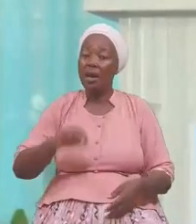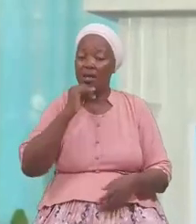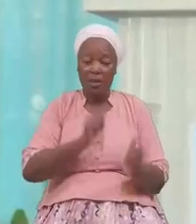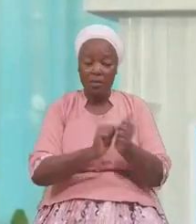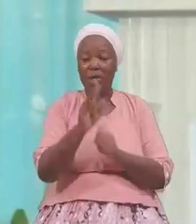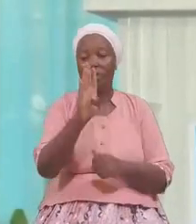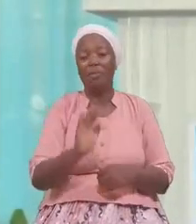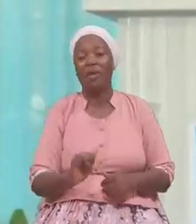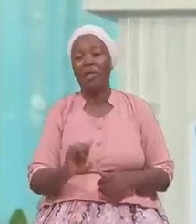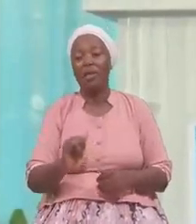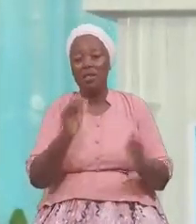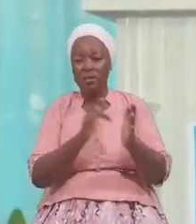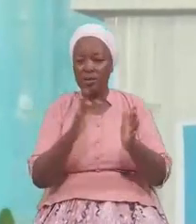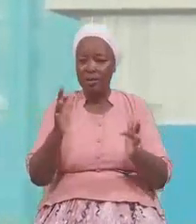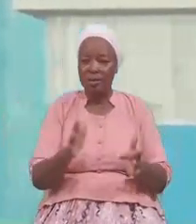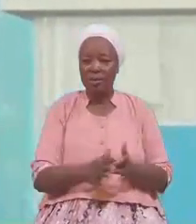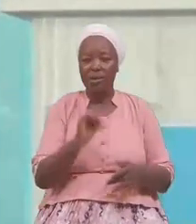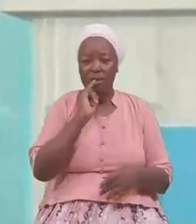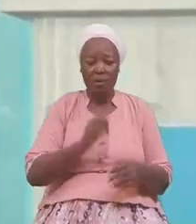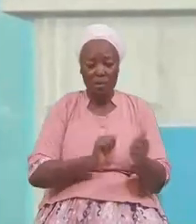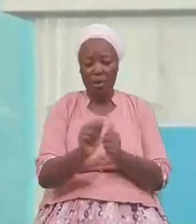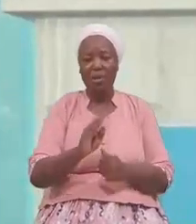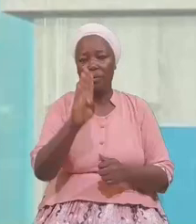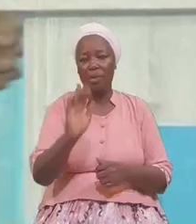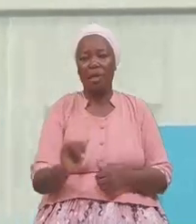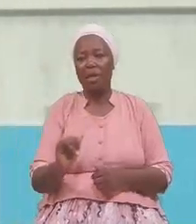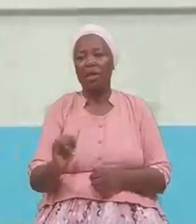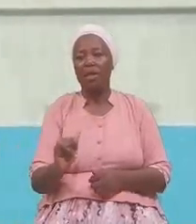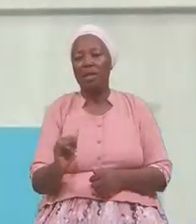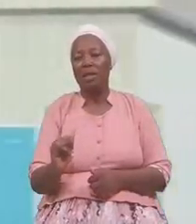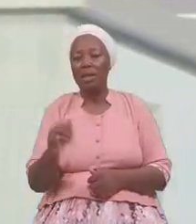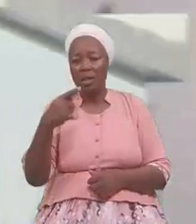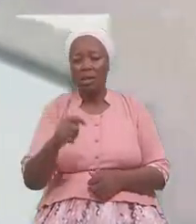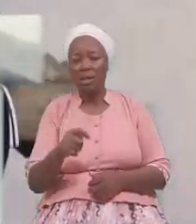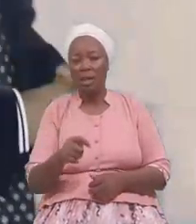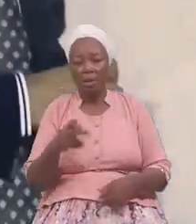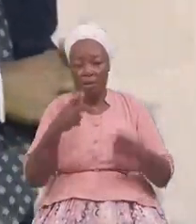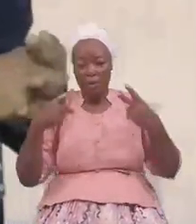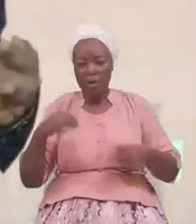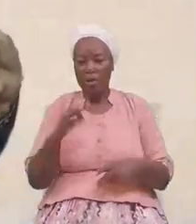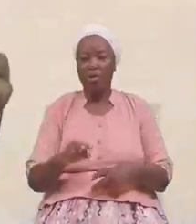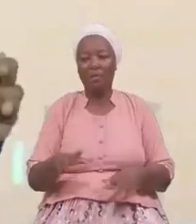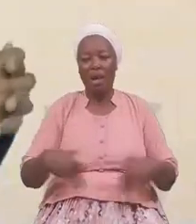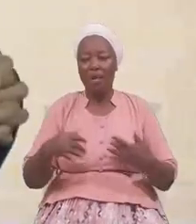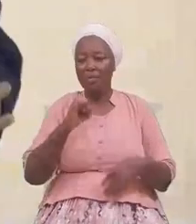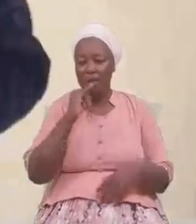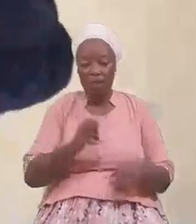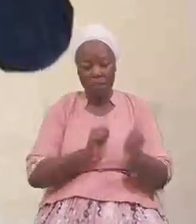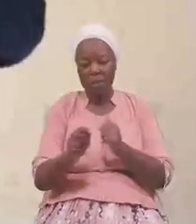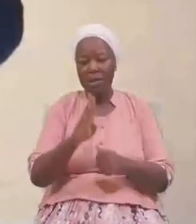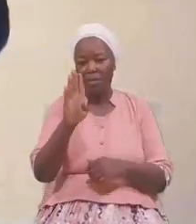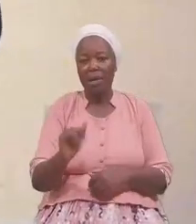Jésus est en train de passer. Le prince de la vie est en train de passer. Le